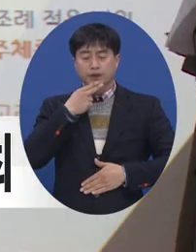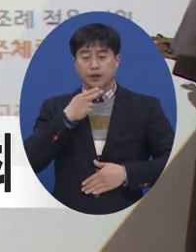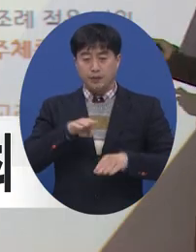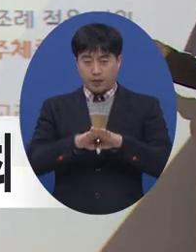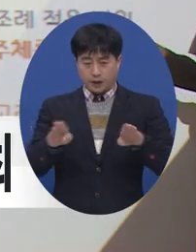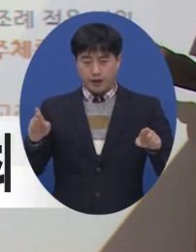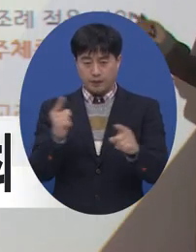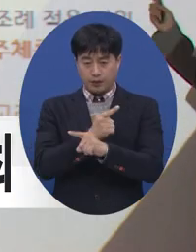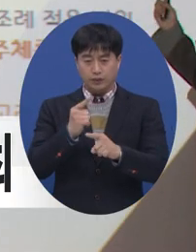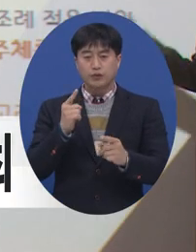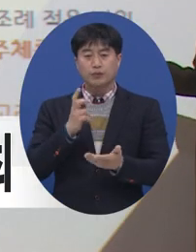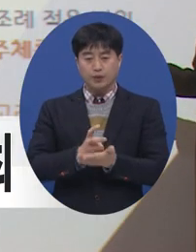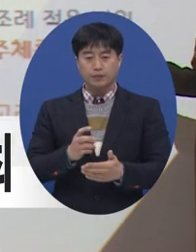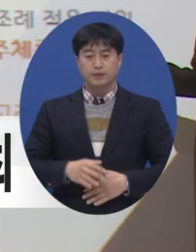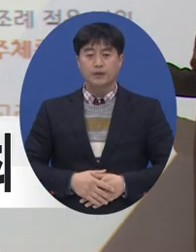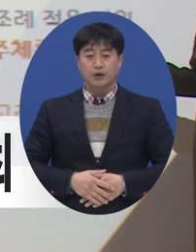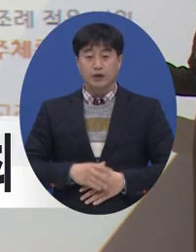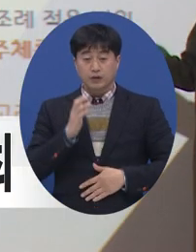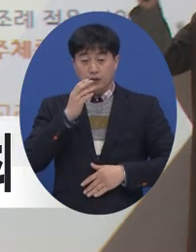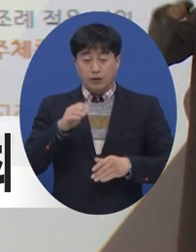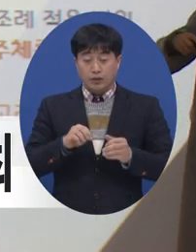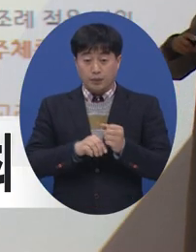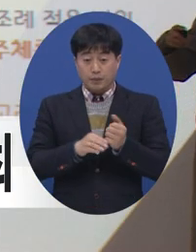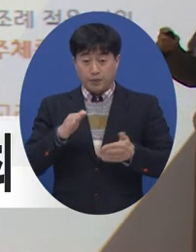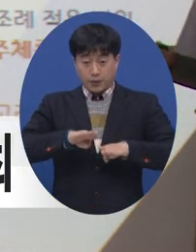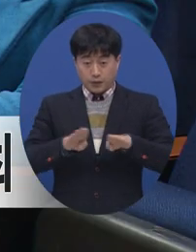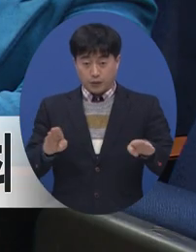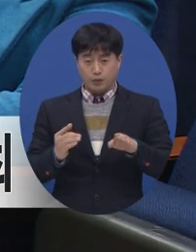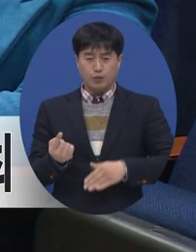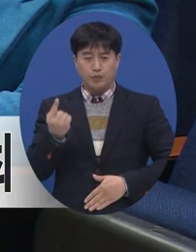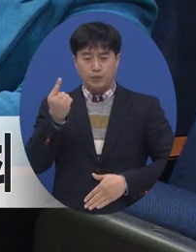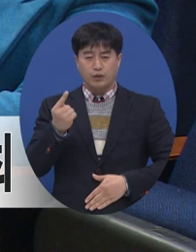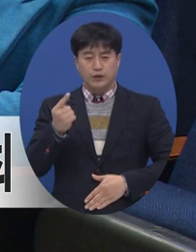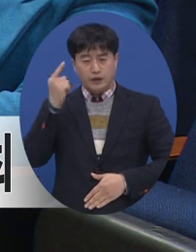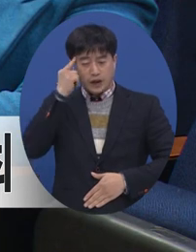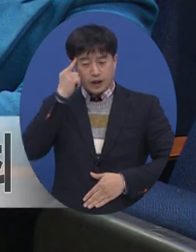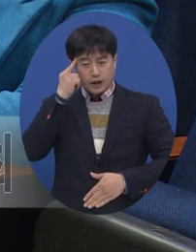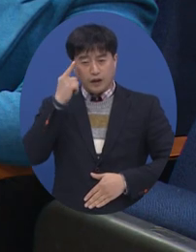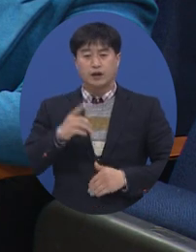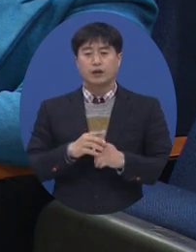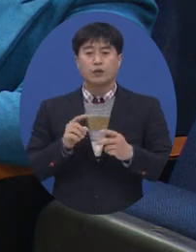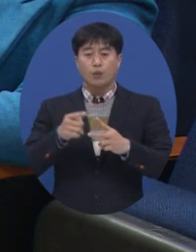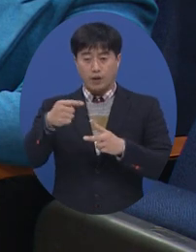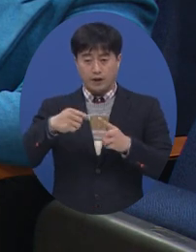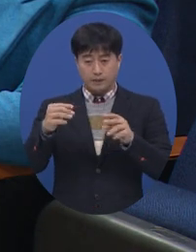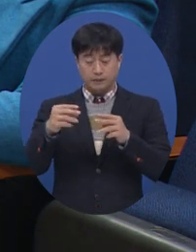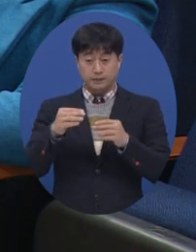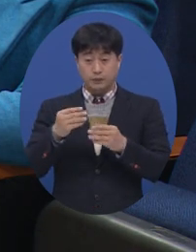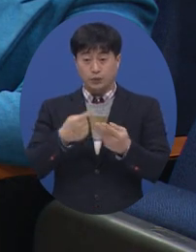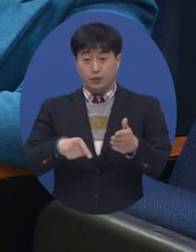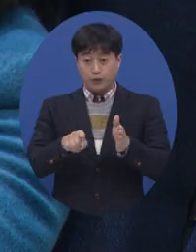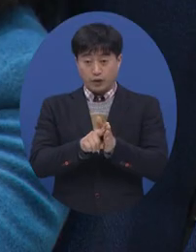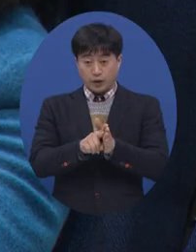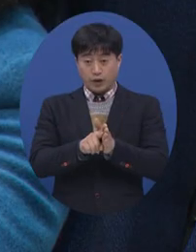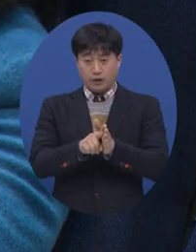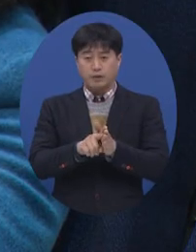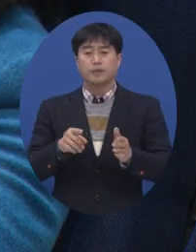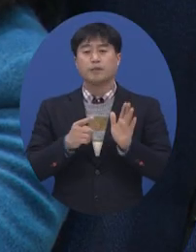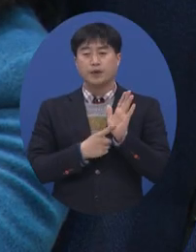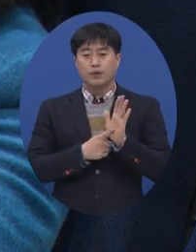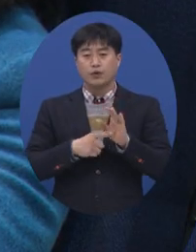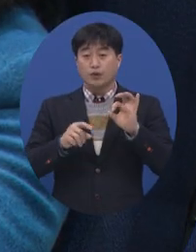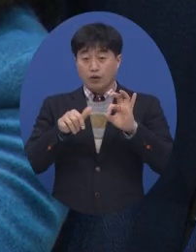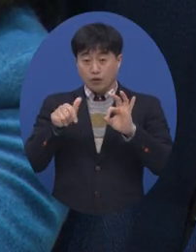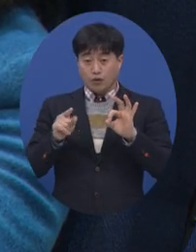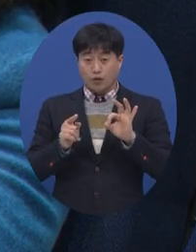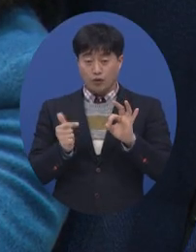개선하는 제도입니다. 성 형평성을 높이고 성인지 정책에 대한 이해와 공감을 위해 마련된 이번 발표 대회에선 10건의